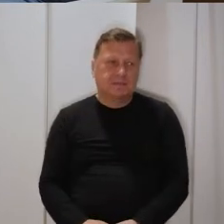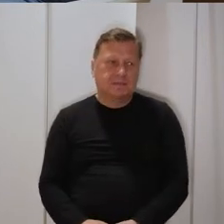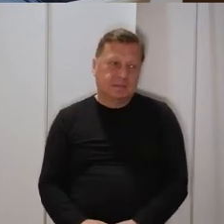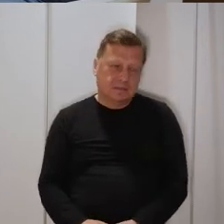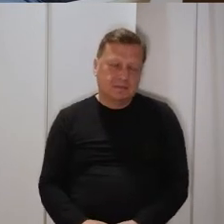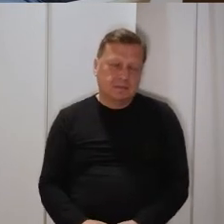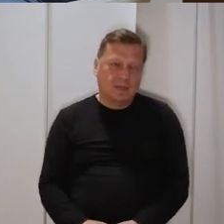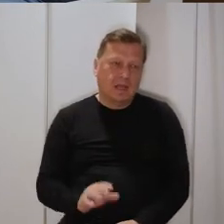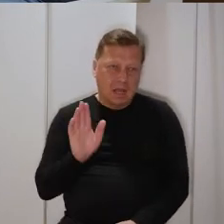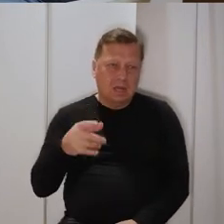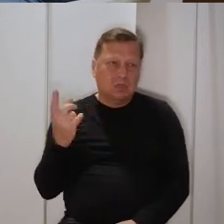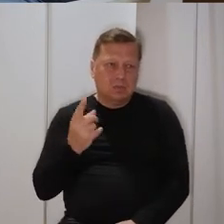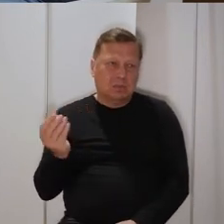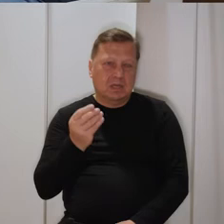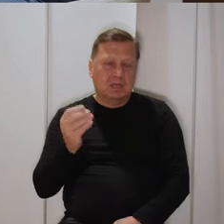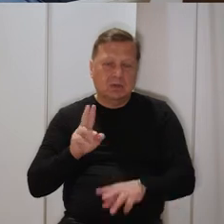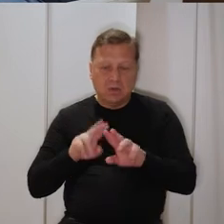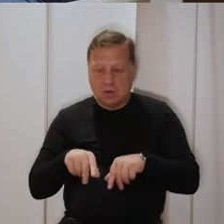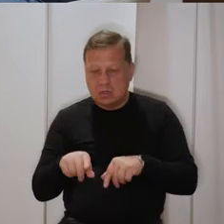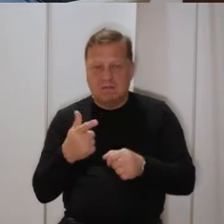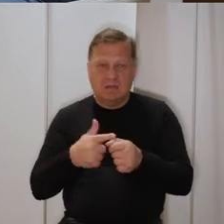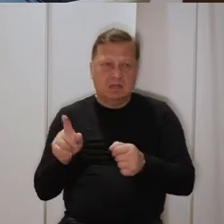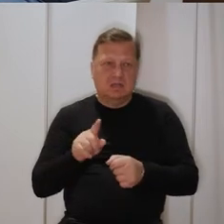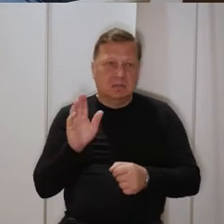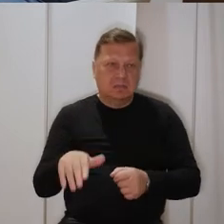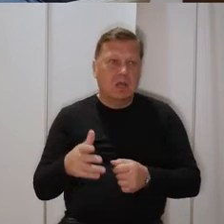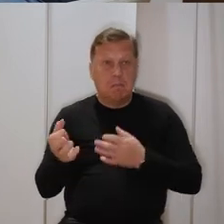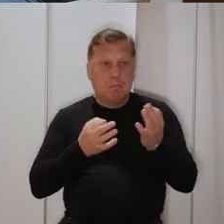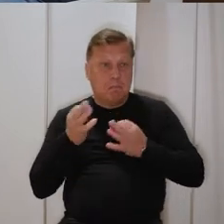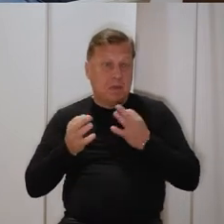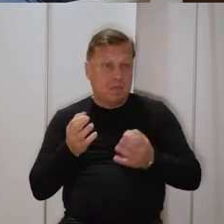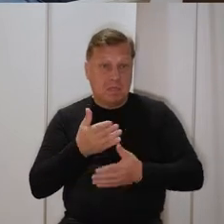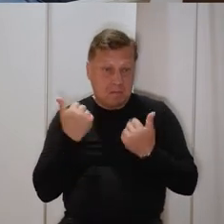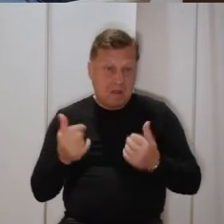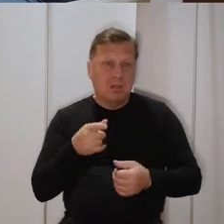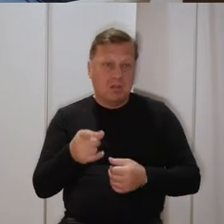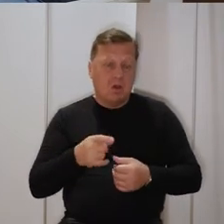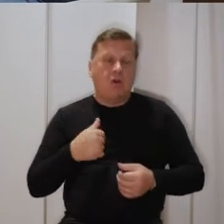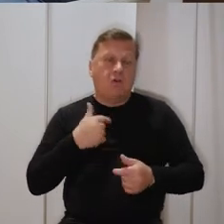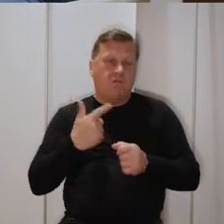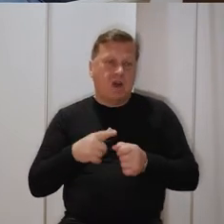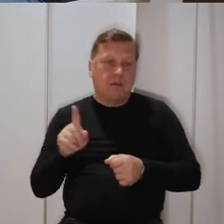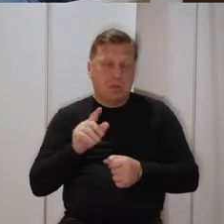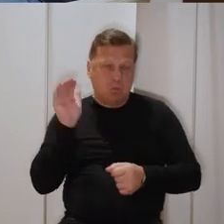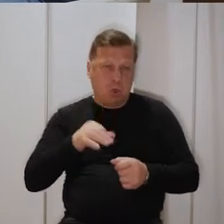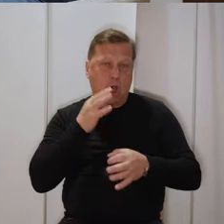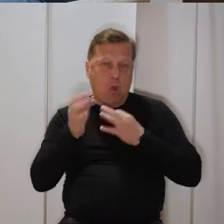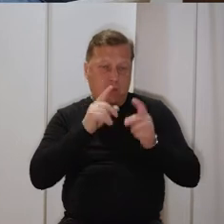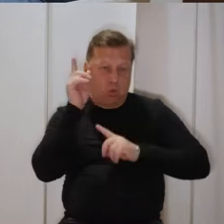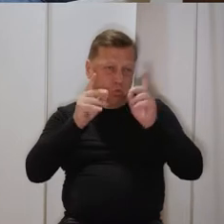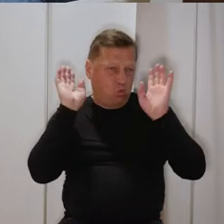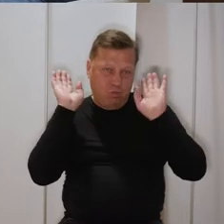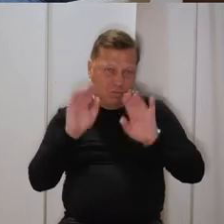Tak, ale to super, bo mamy jeszcze 20 minut. Jeżeli nikt teraz nie zadaje pytań, to znaczy, że przez te 20 minut mogą być absolutne głupoty i nikt nie wstanie i